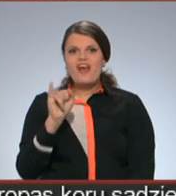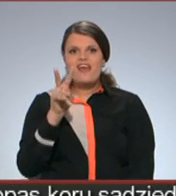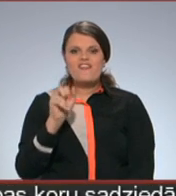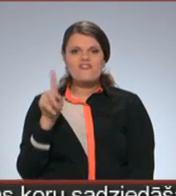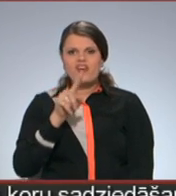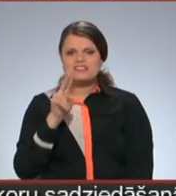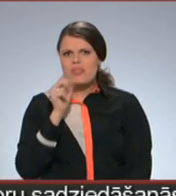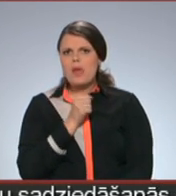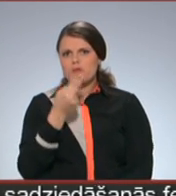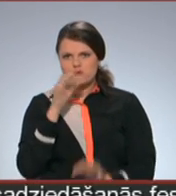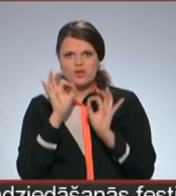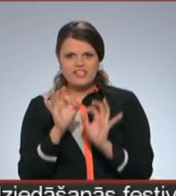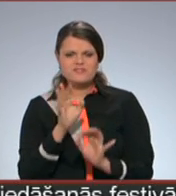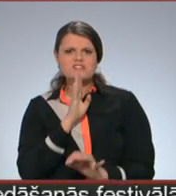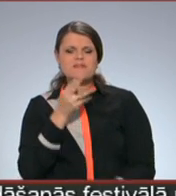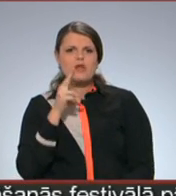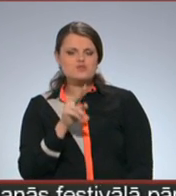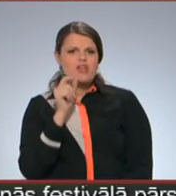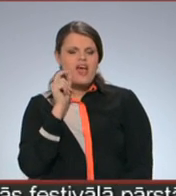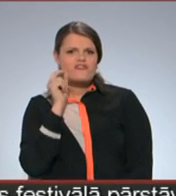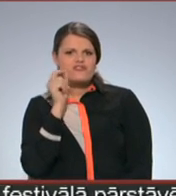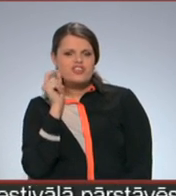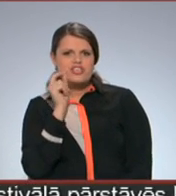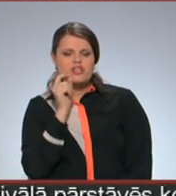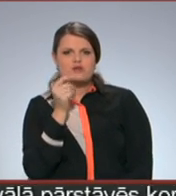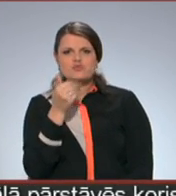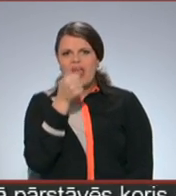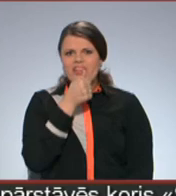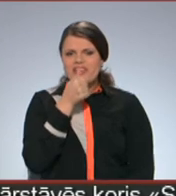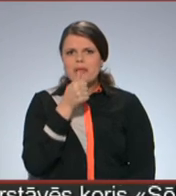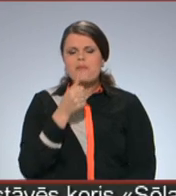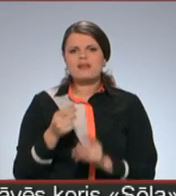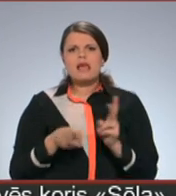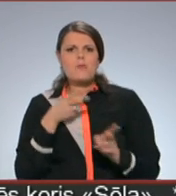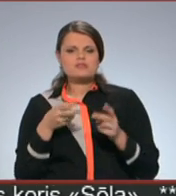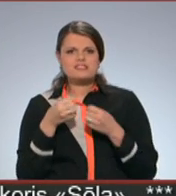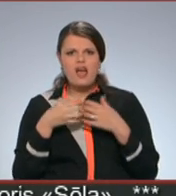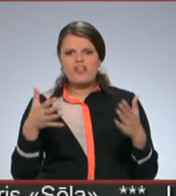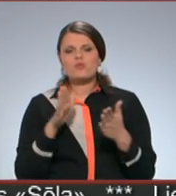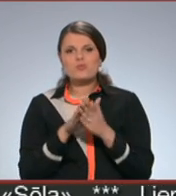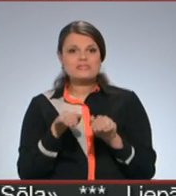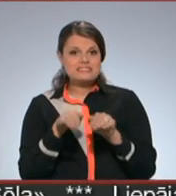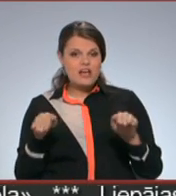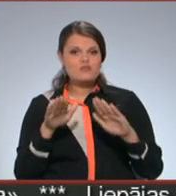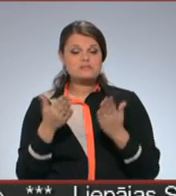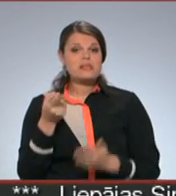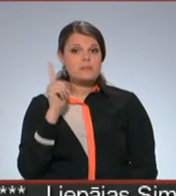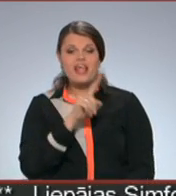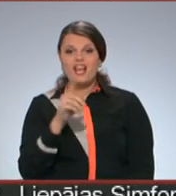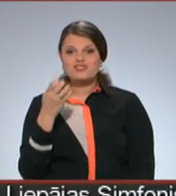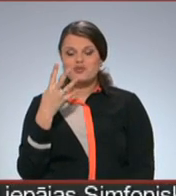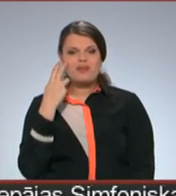no tiešuma. Sieviešu un vīriešu intīmās kaislības ataināts arī uz skatuves, bet Dailes teātras brīdina līdz 14 gadiem skatīties